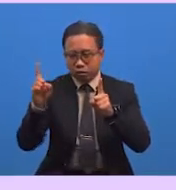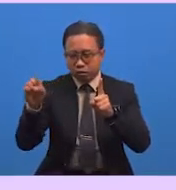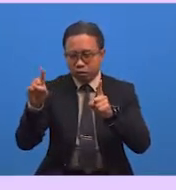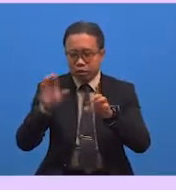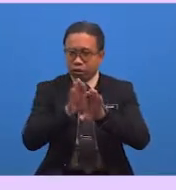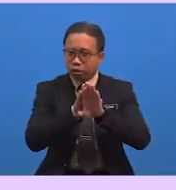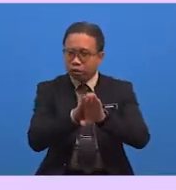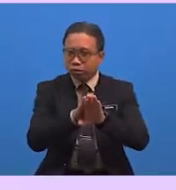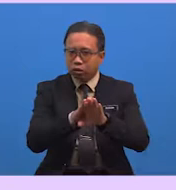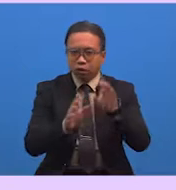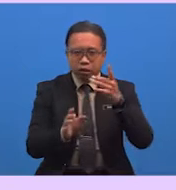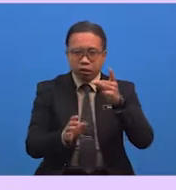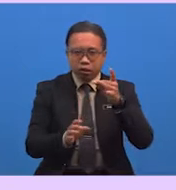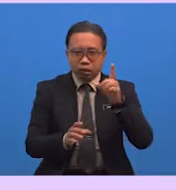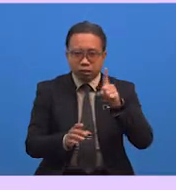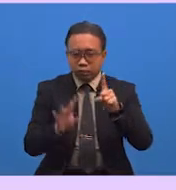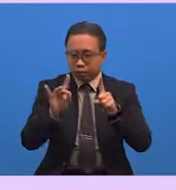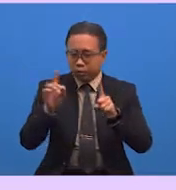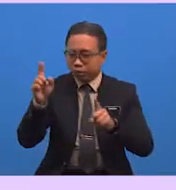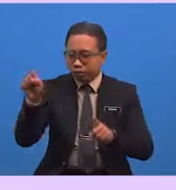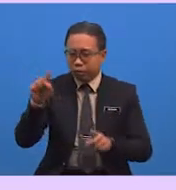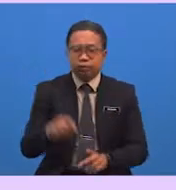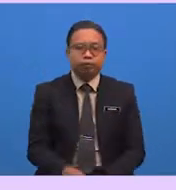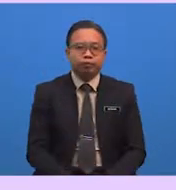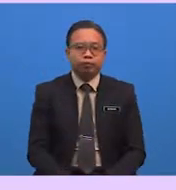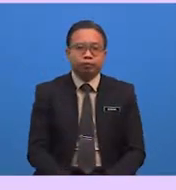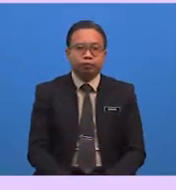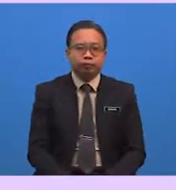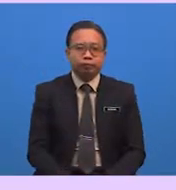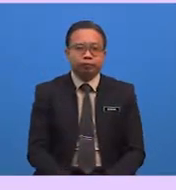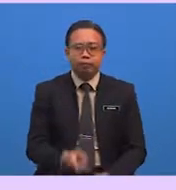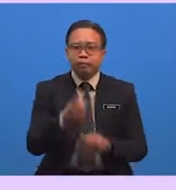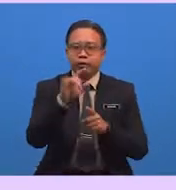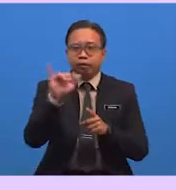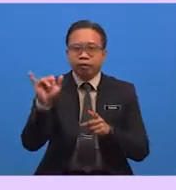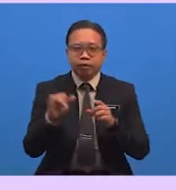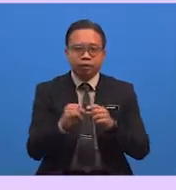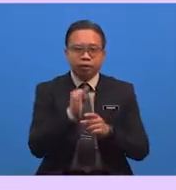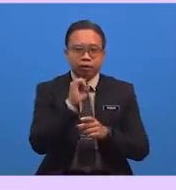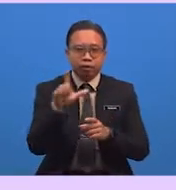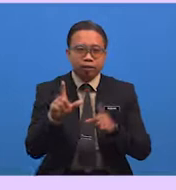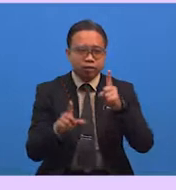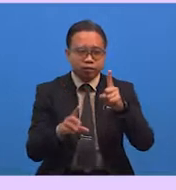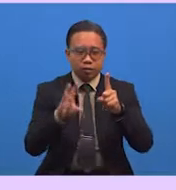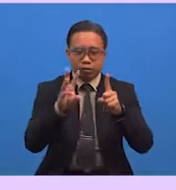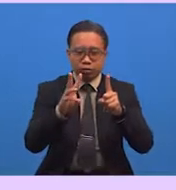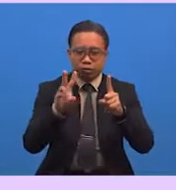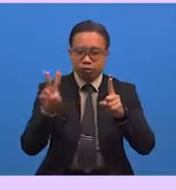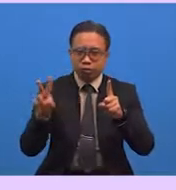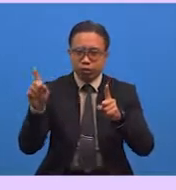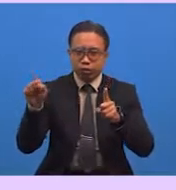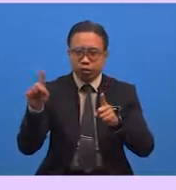darjah tolak 18 darjah. Maka jawapannya ialah